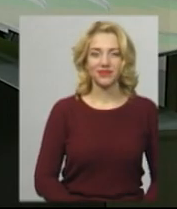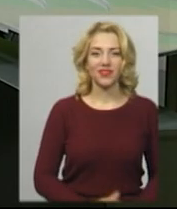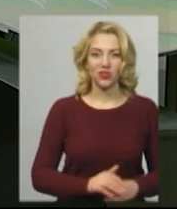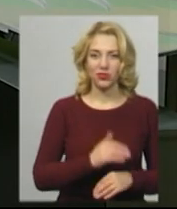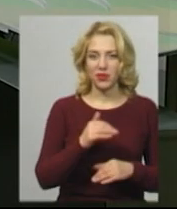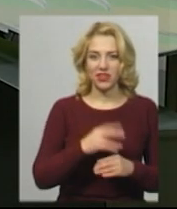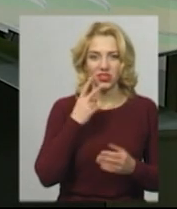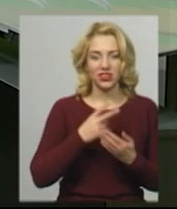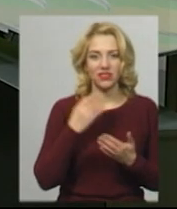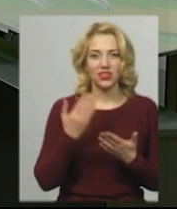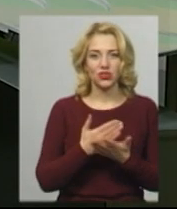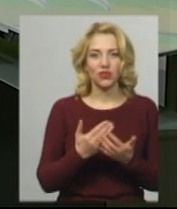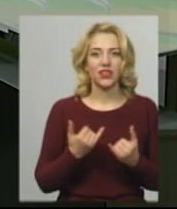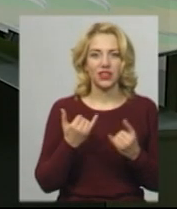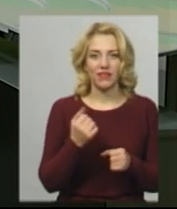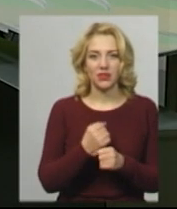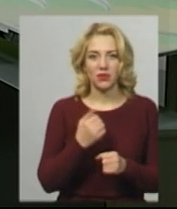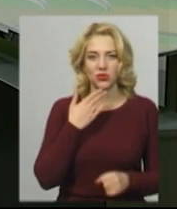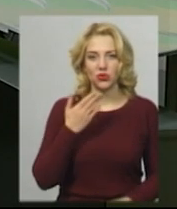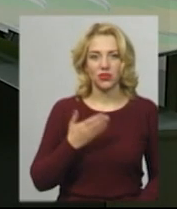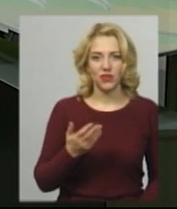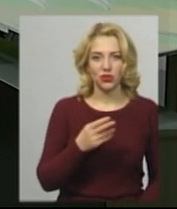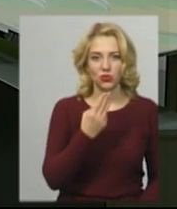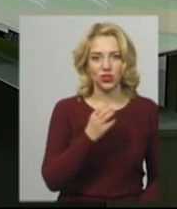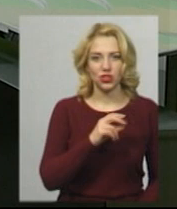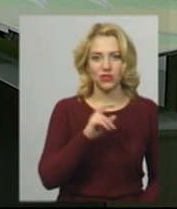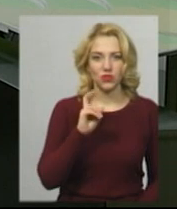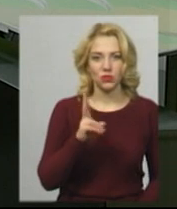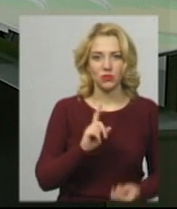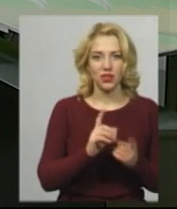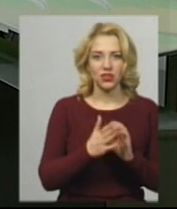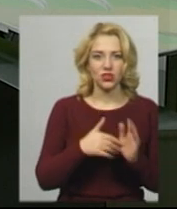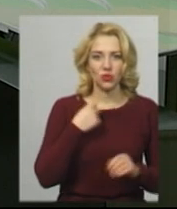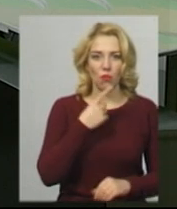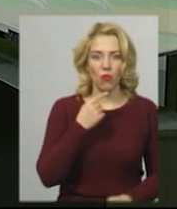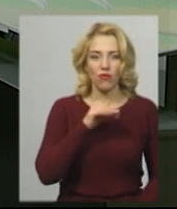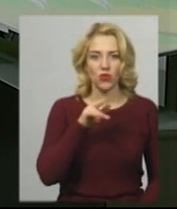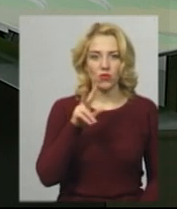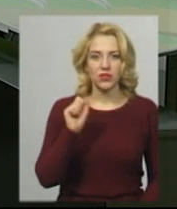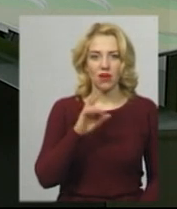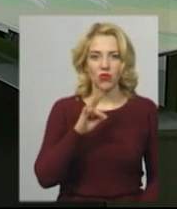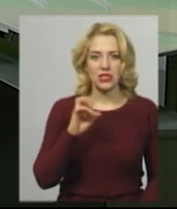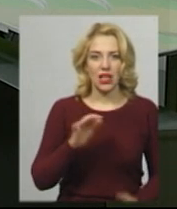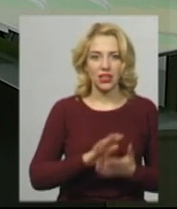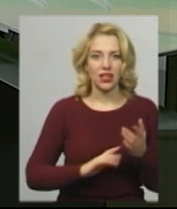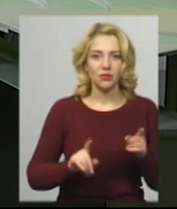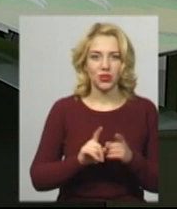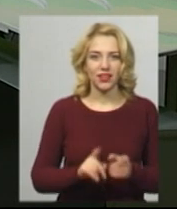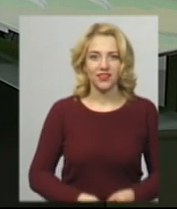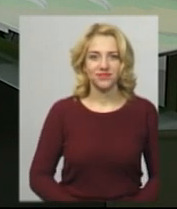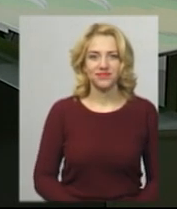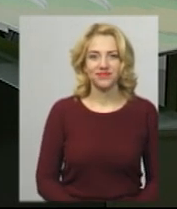Доброго вечора. Ви дивитесь новини. У студії для вас працює ведуча Катерина Шевчук. На жест умову перекладає Оксана Фіновська. Далі про таке.